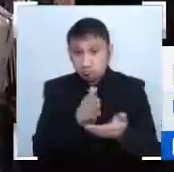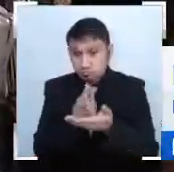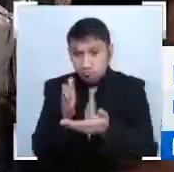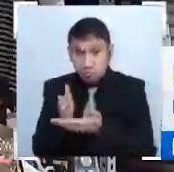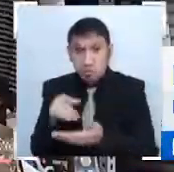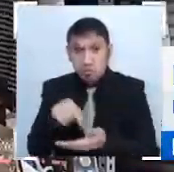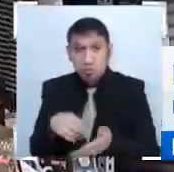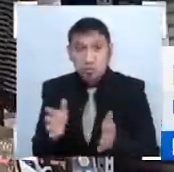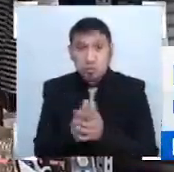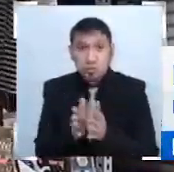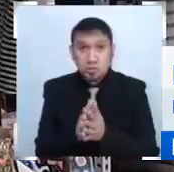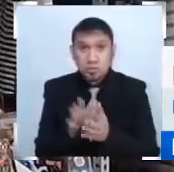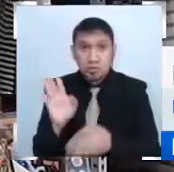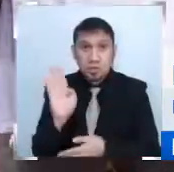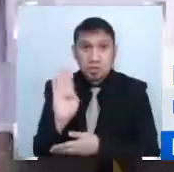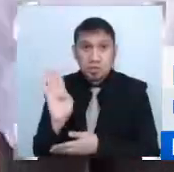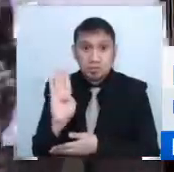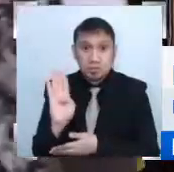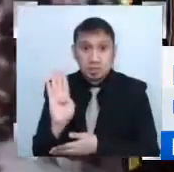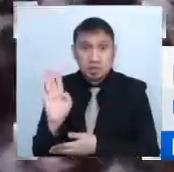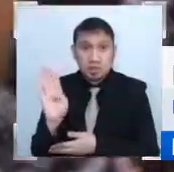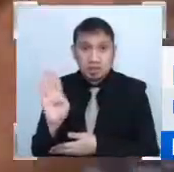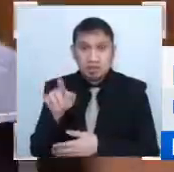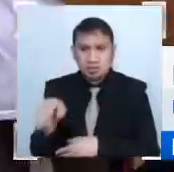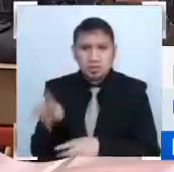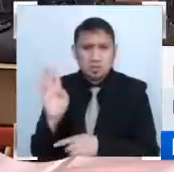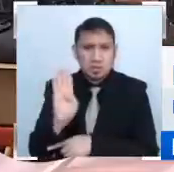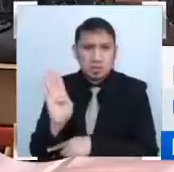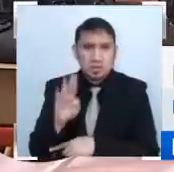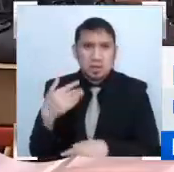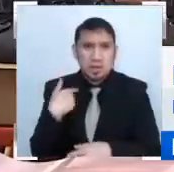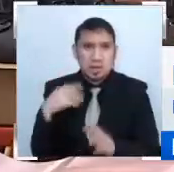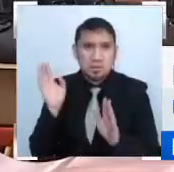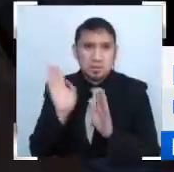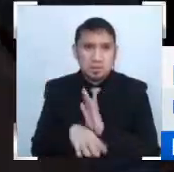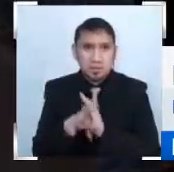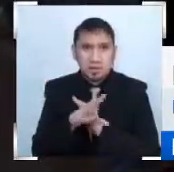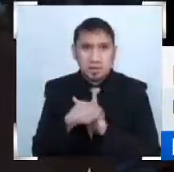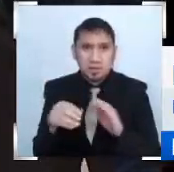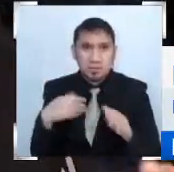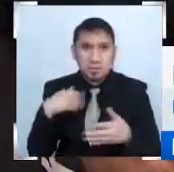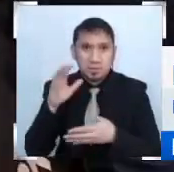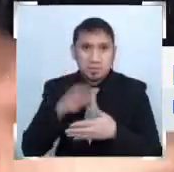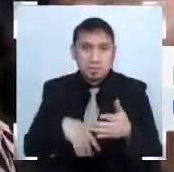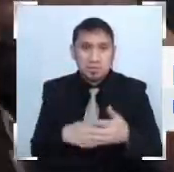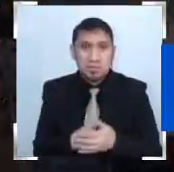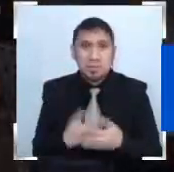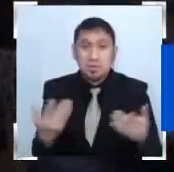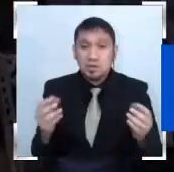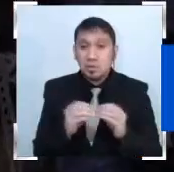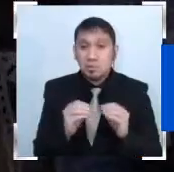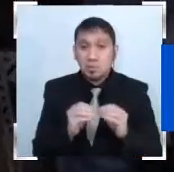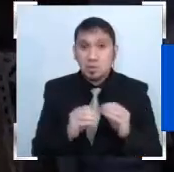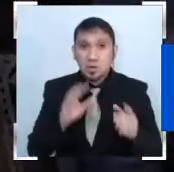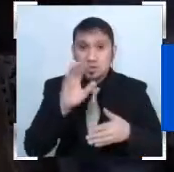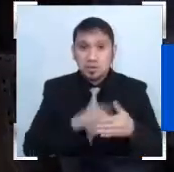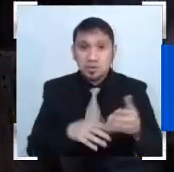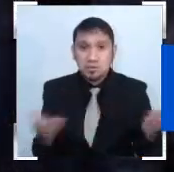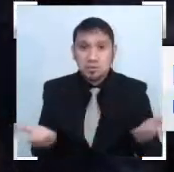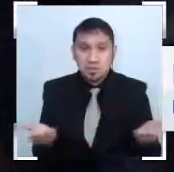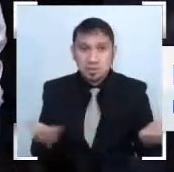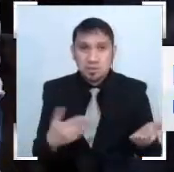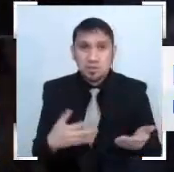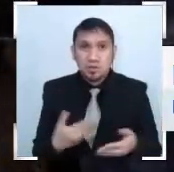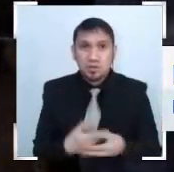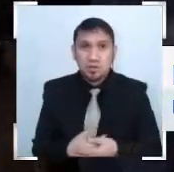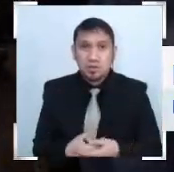sa Baklaran. Kilala rin ang Baklaran sa mura na may tawad pa. Mas mura po dito. Tight budget po tayo ngayon.